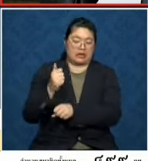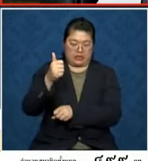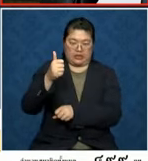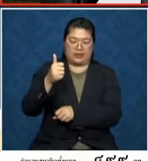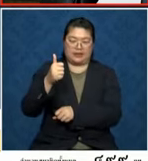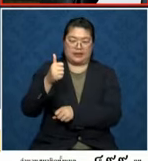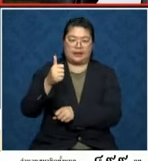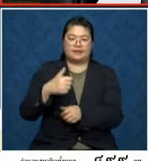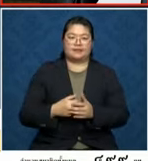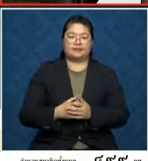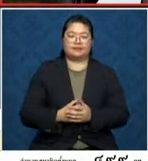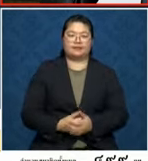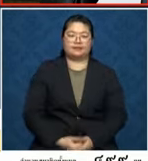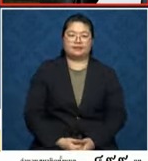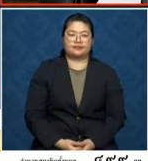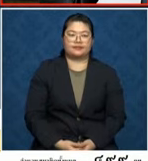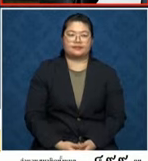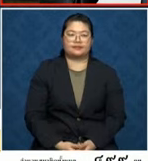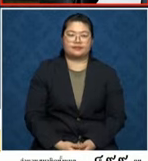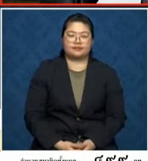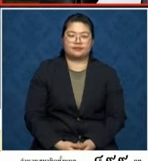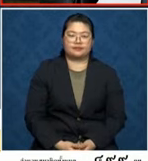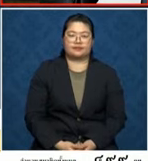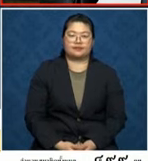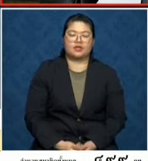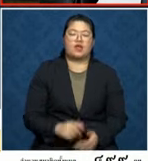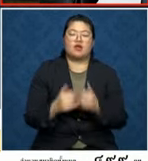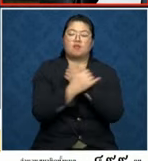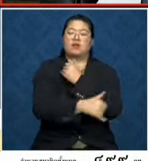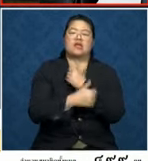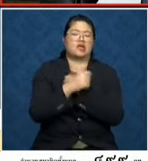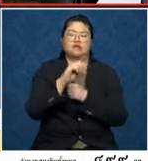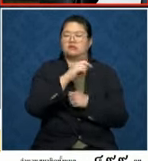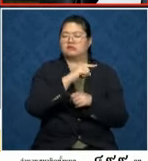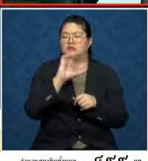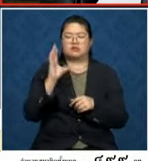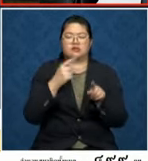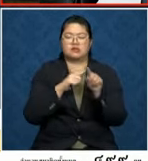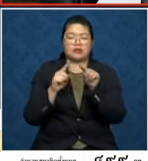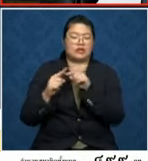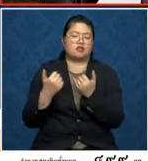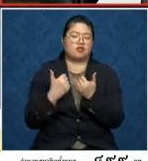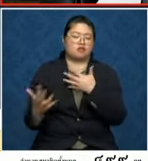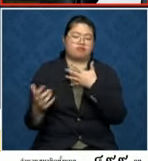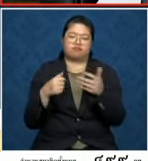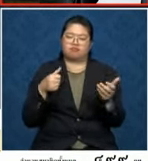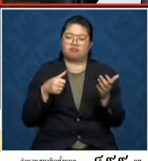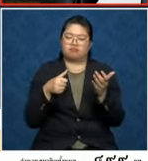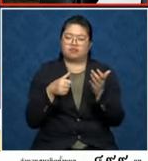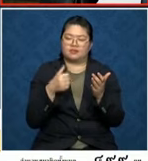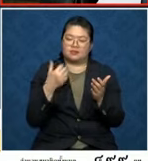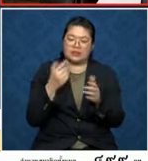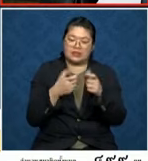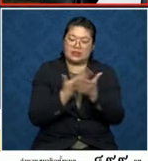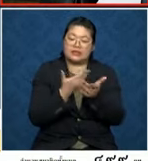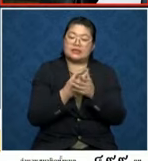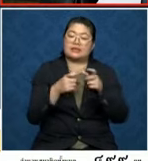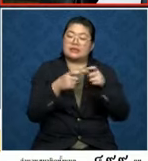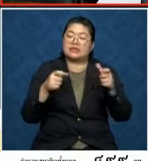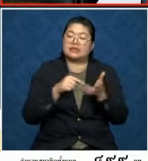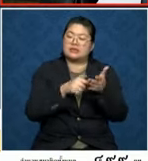เป็นโดยรวมเนี่ยนานาอารยประเทศปัจจุบันนี้ก็ไม่มีโทษอาญานะครับในเรื่องของการออกเช็คแล้วเด้ง